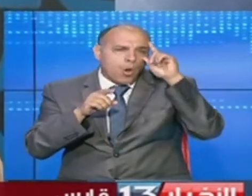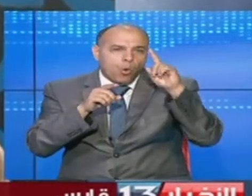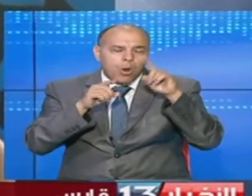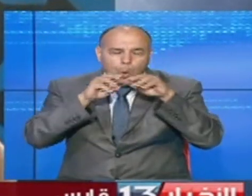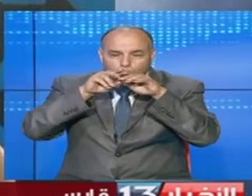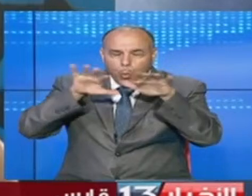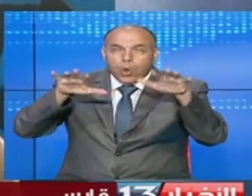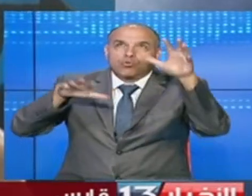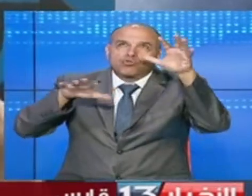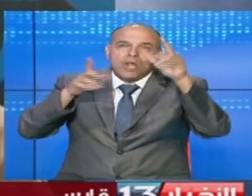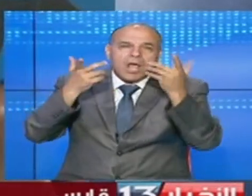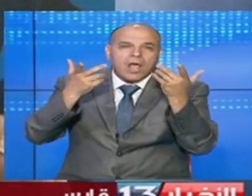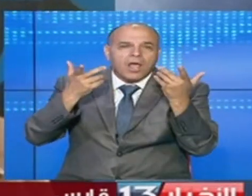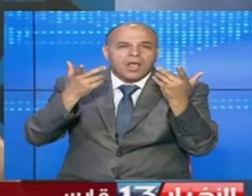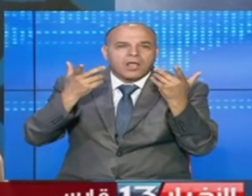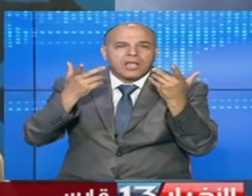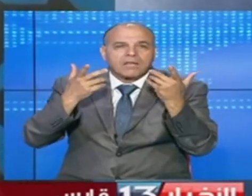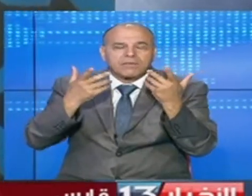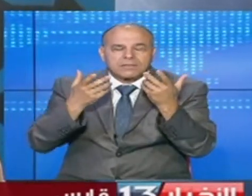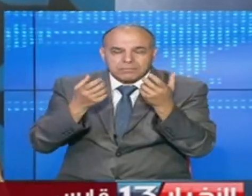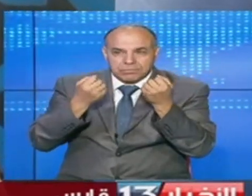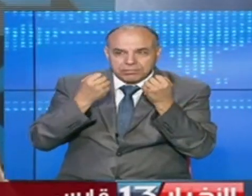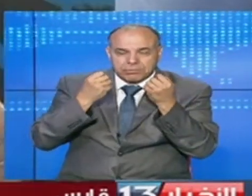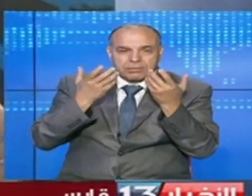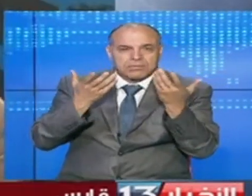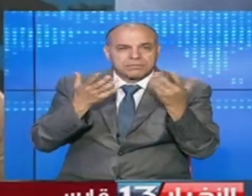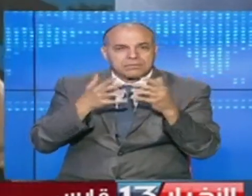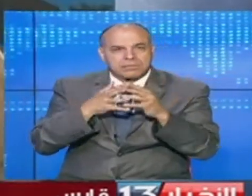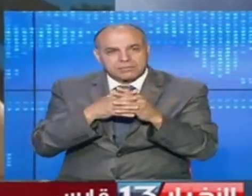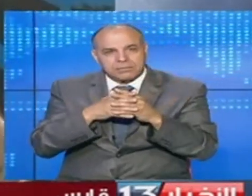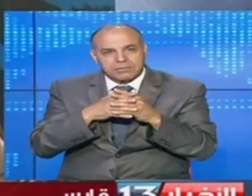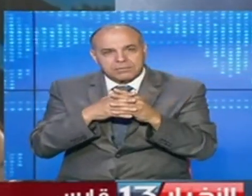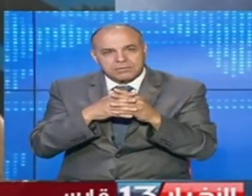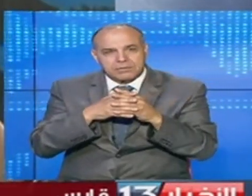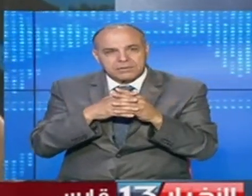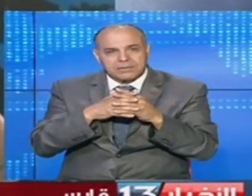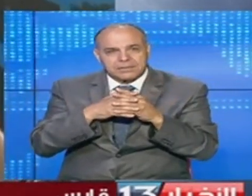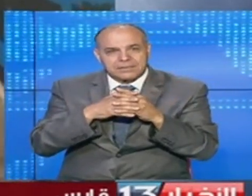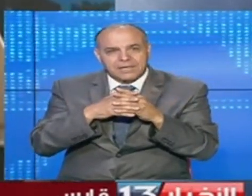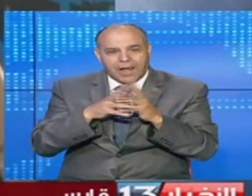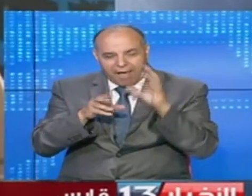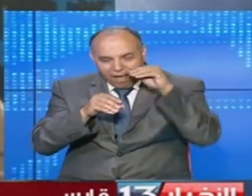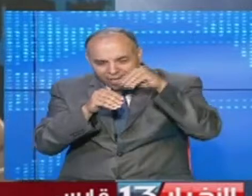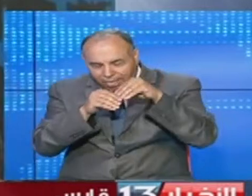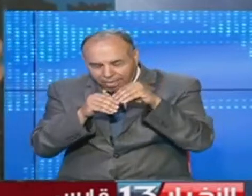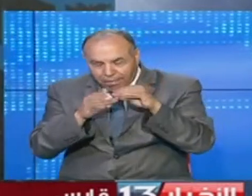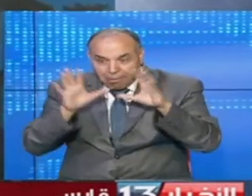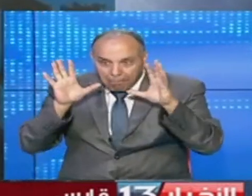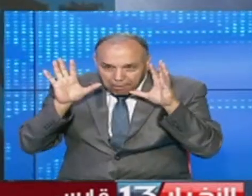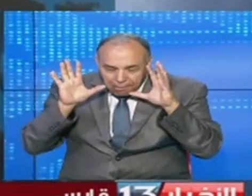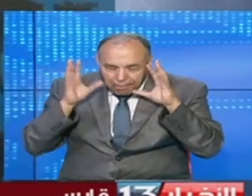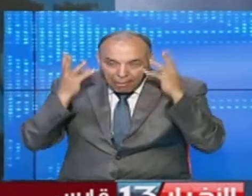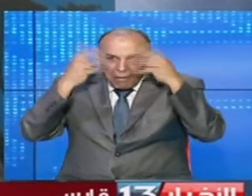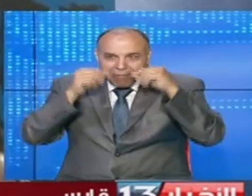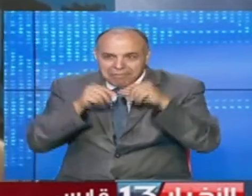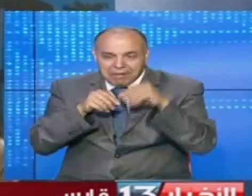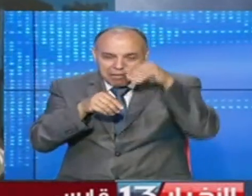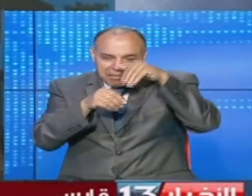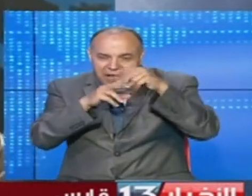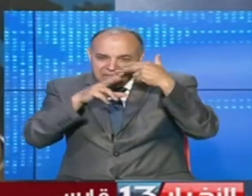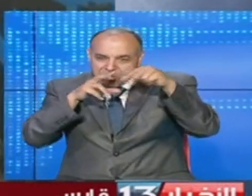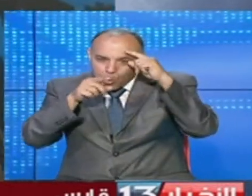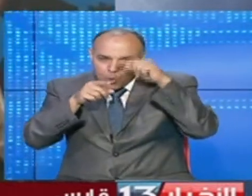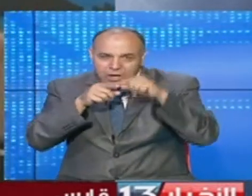وفي الامتاع اه الاكتشاف يعني موجوده موجوده فيه موجود كانت شبح في الفيديو